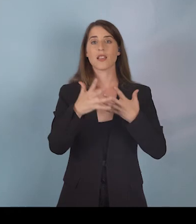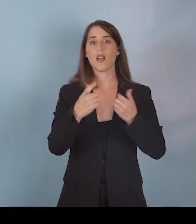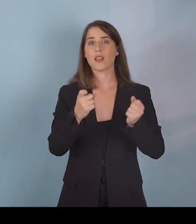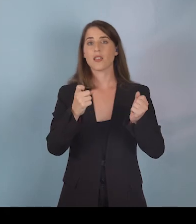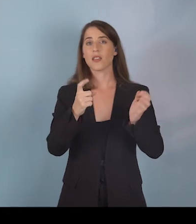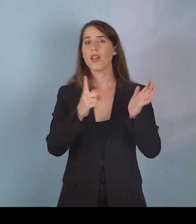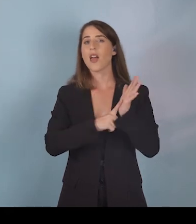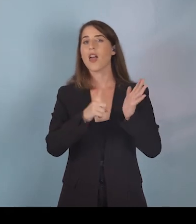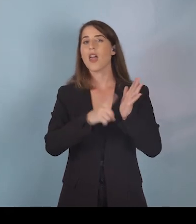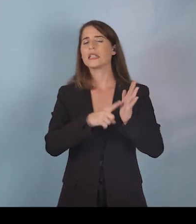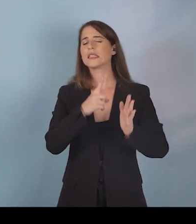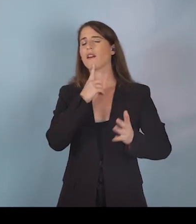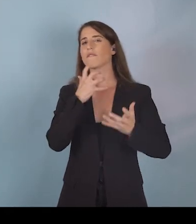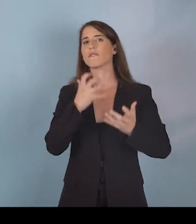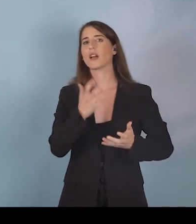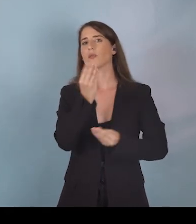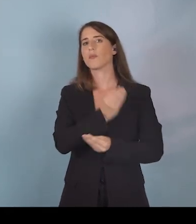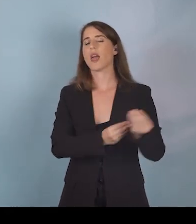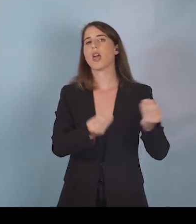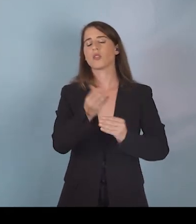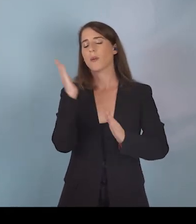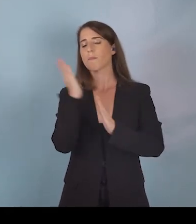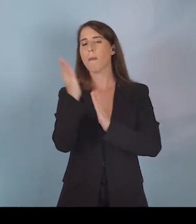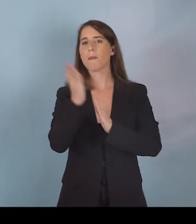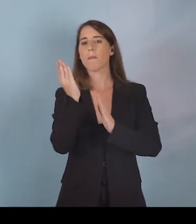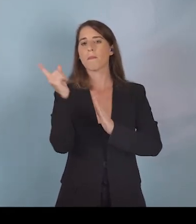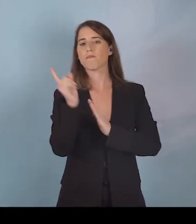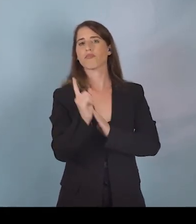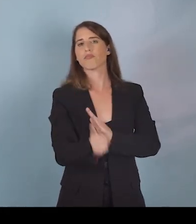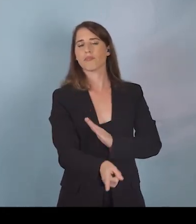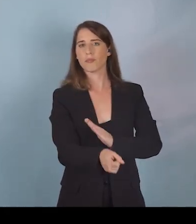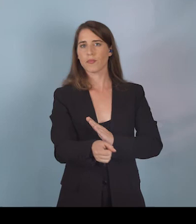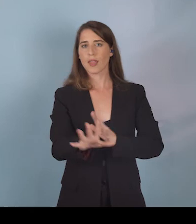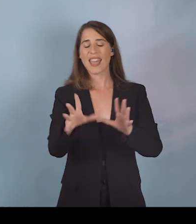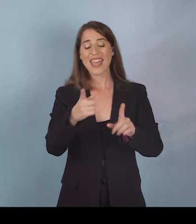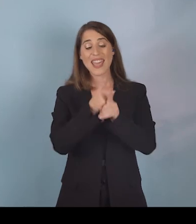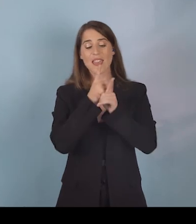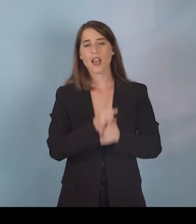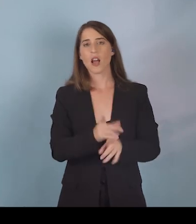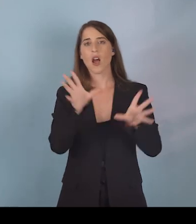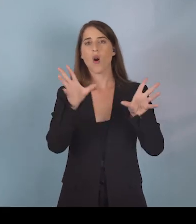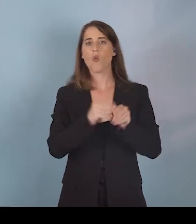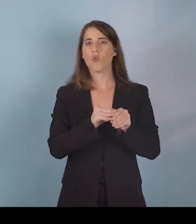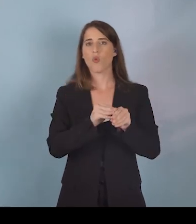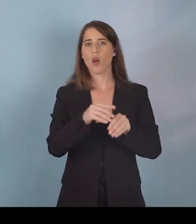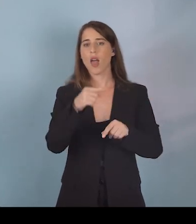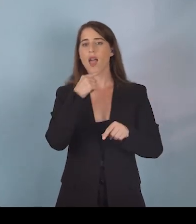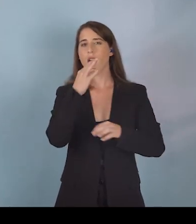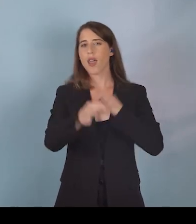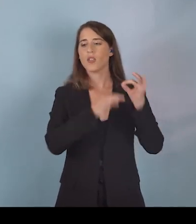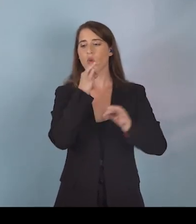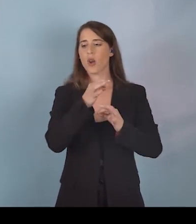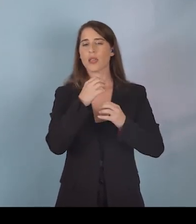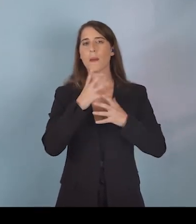τη 19η Σεπτεμβρίου τώρα, η οποία έχει ρήτρες πιο δυνατές από την